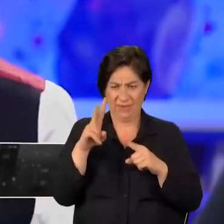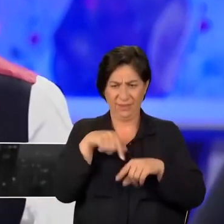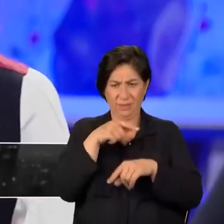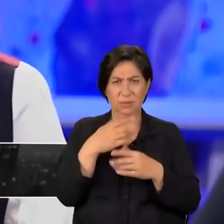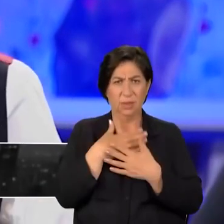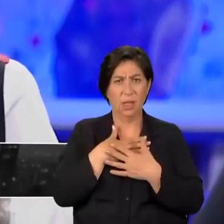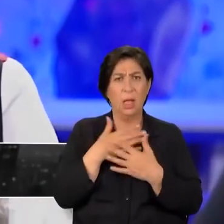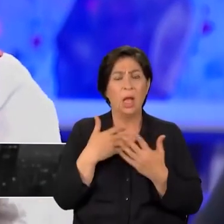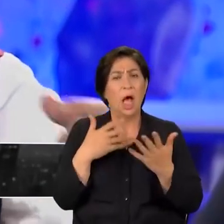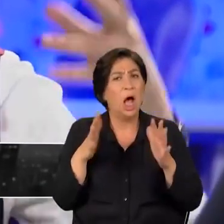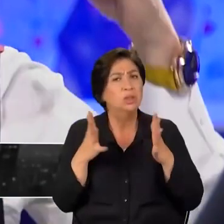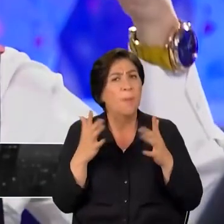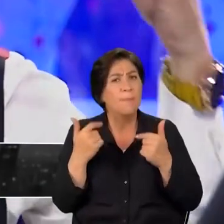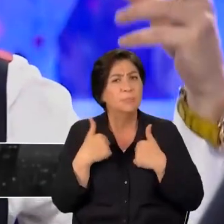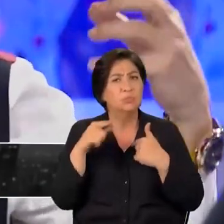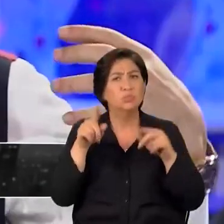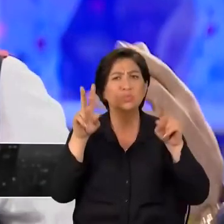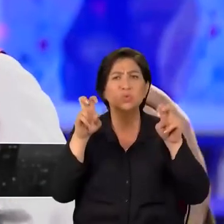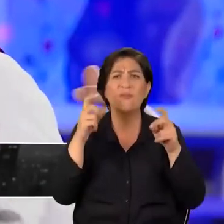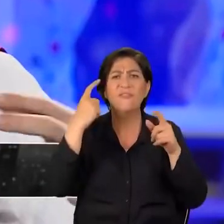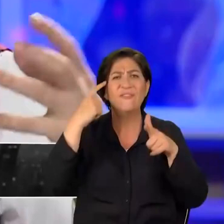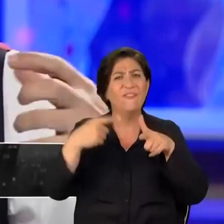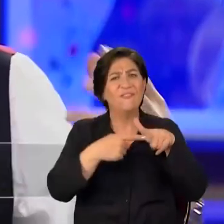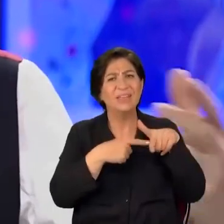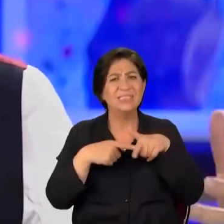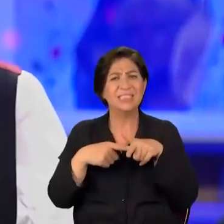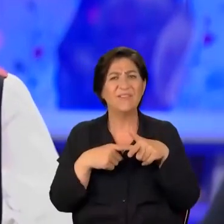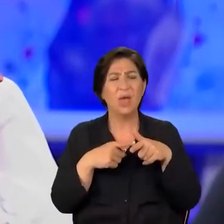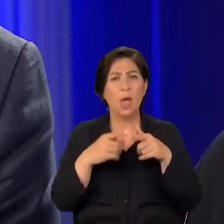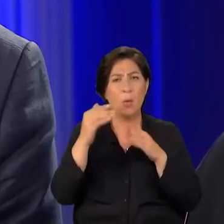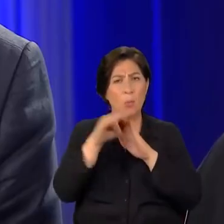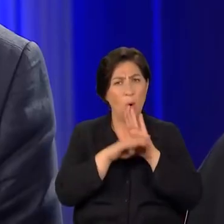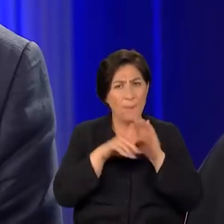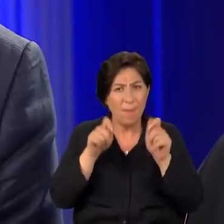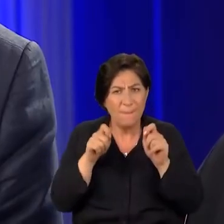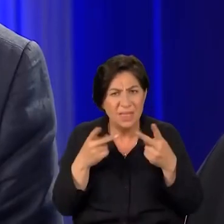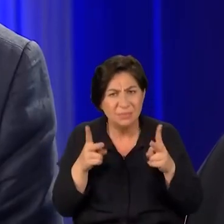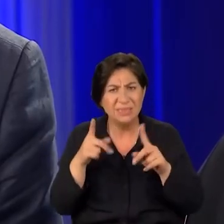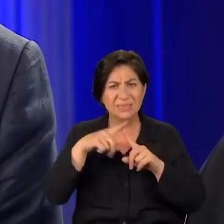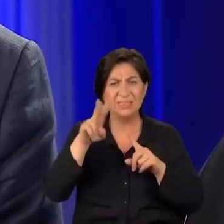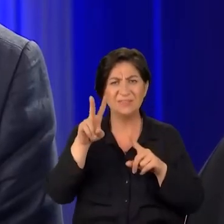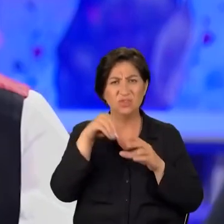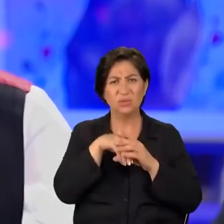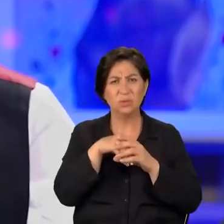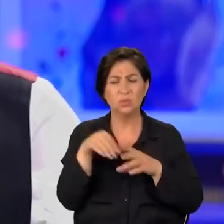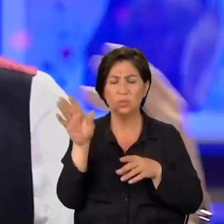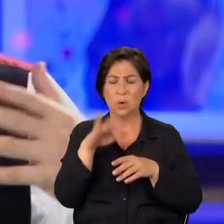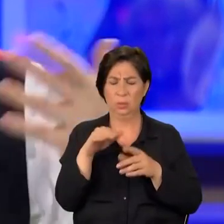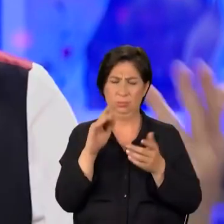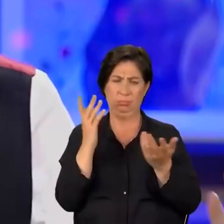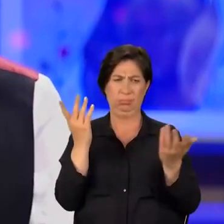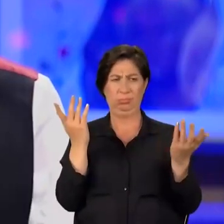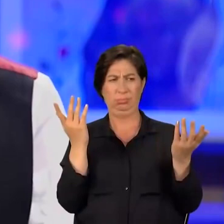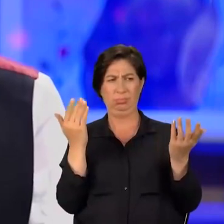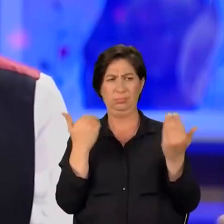de televizyonculuğum sırasında deniyor. Acaba biz yani şunu konuşuyorduk, biz felsefe programı yapabilir miyiz televizyonda? Sonra